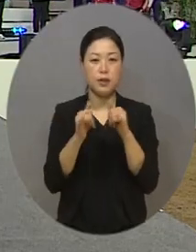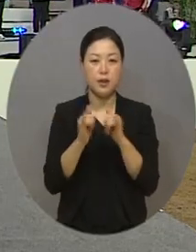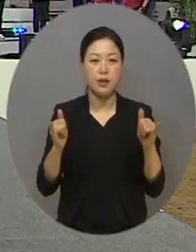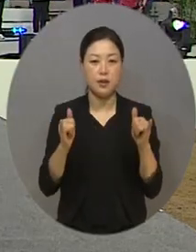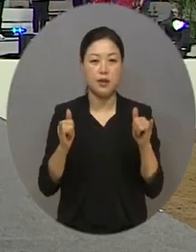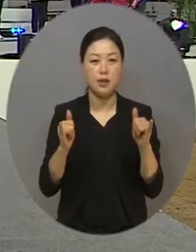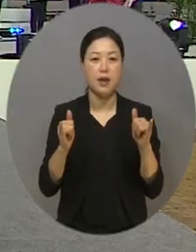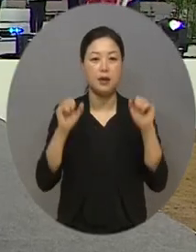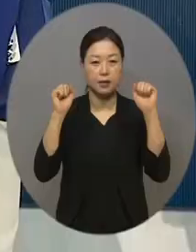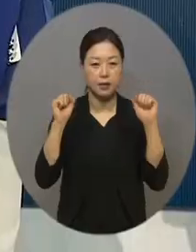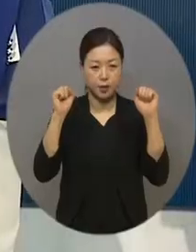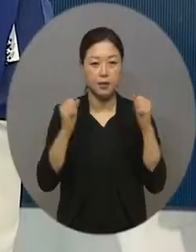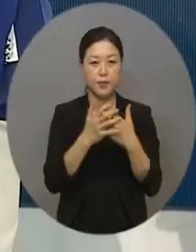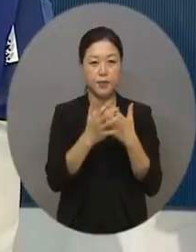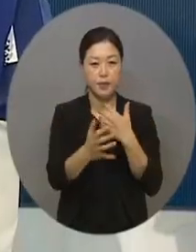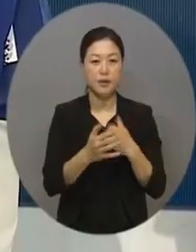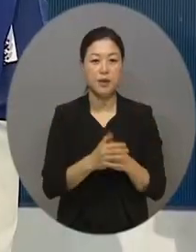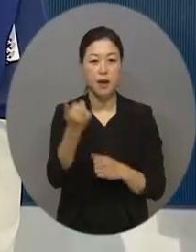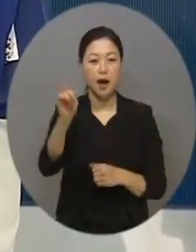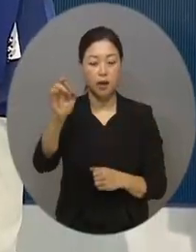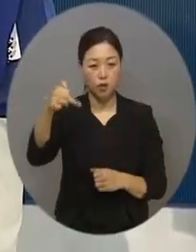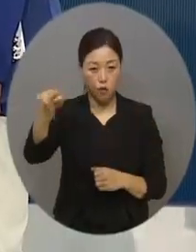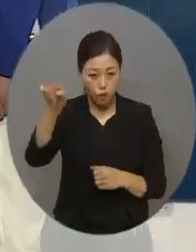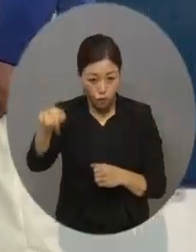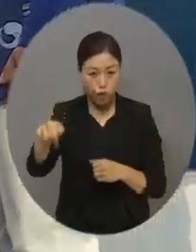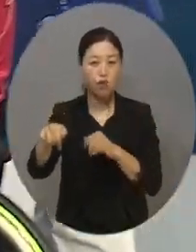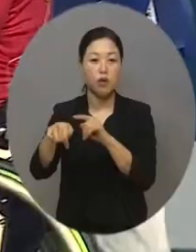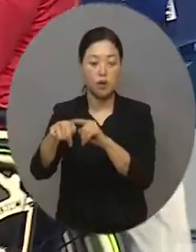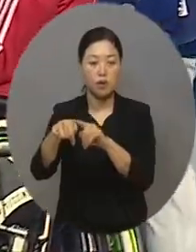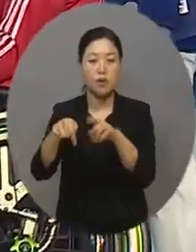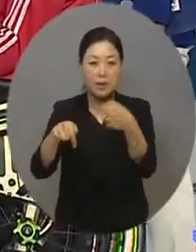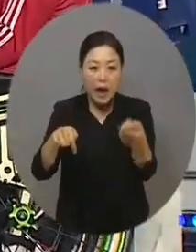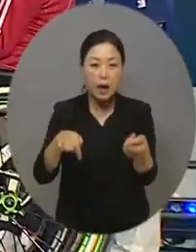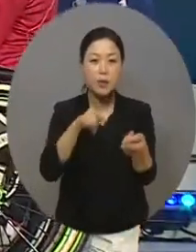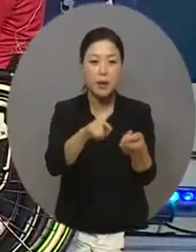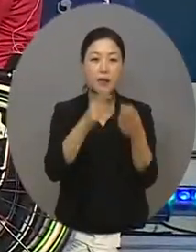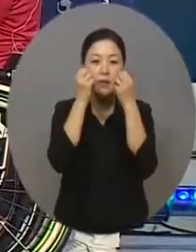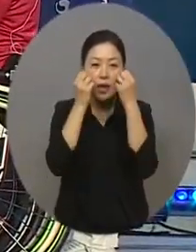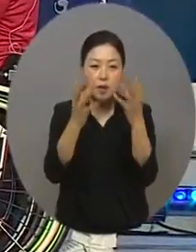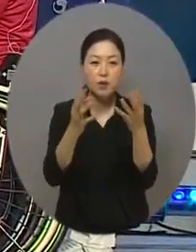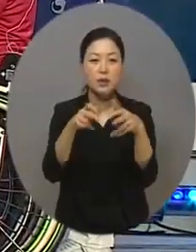대회가 항저우를 넘어 장애인 체육의 새로운 주역을 발굴하는